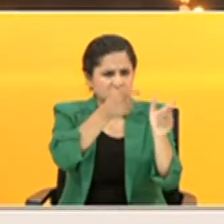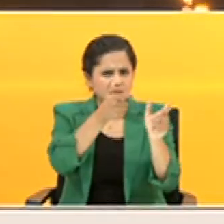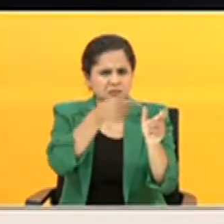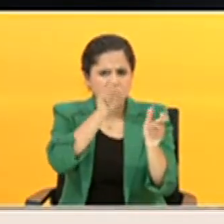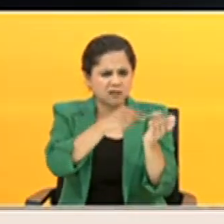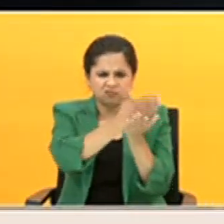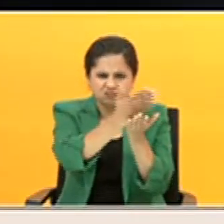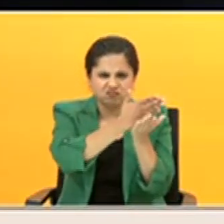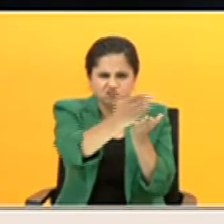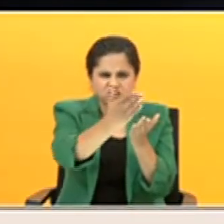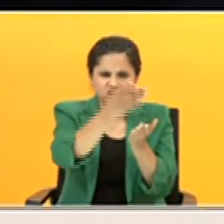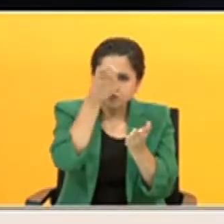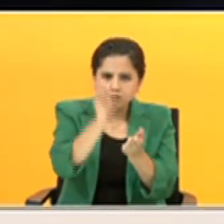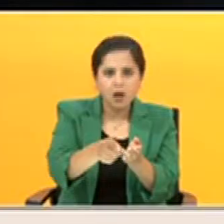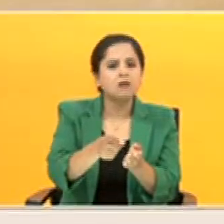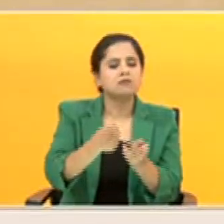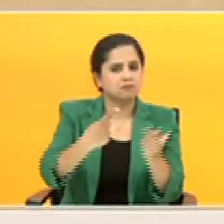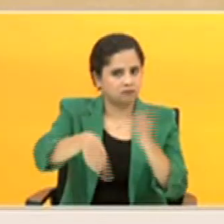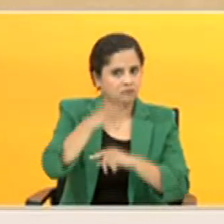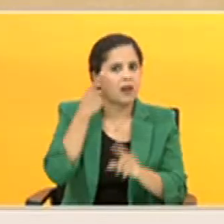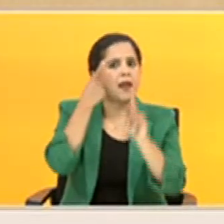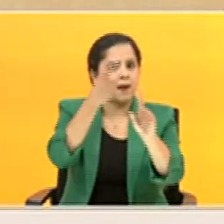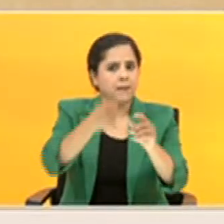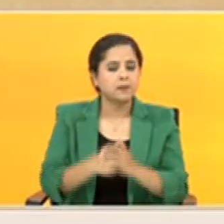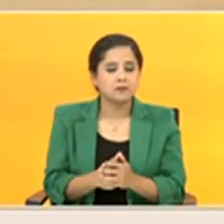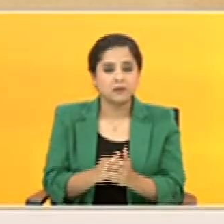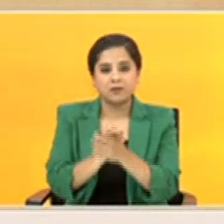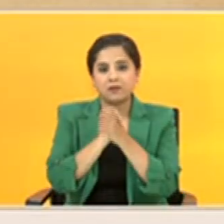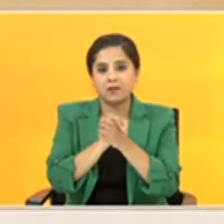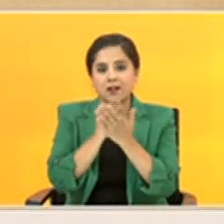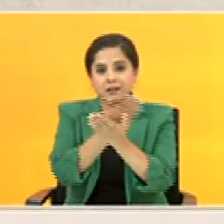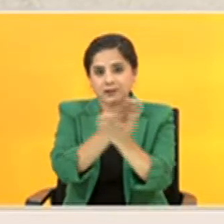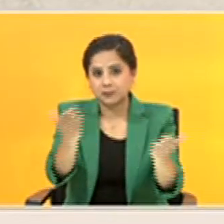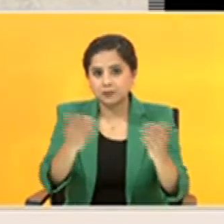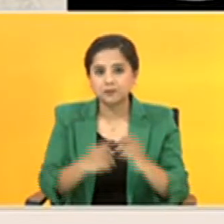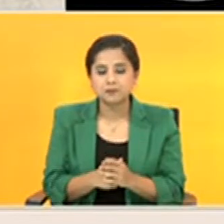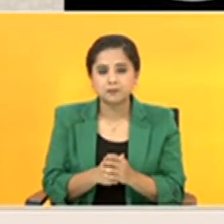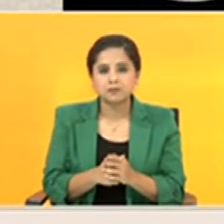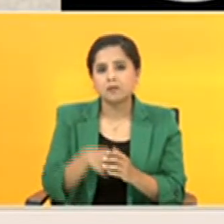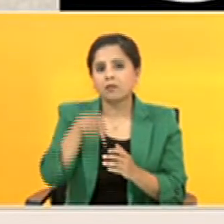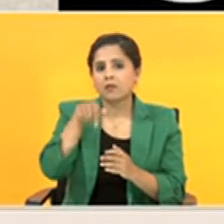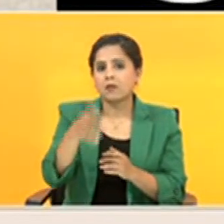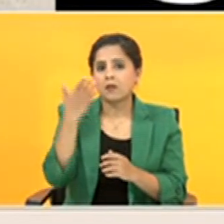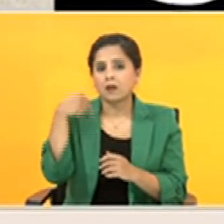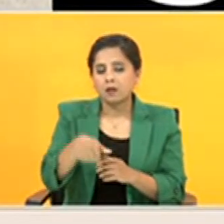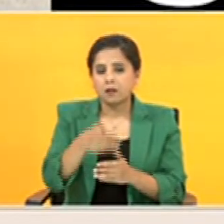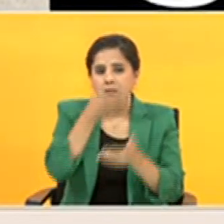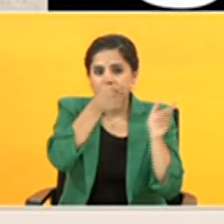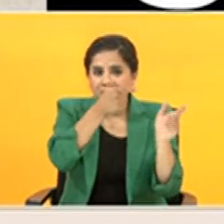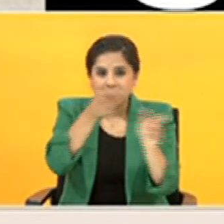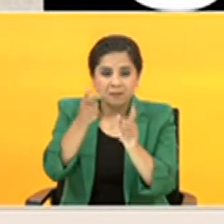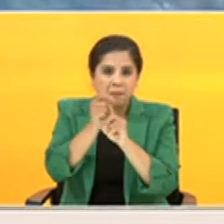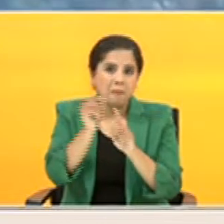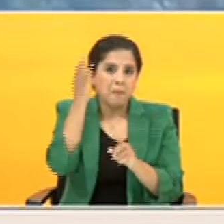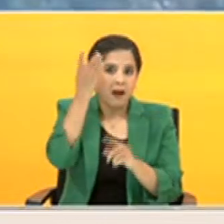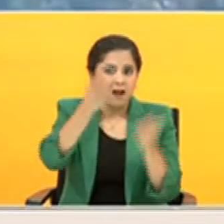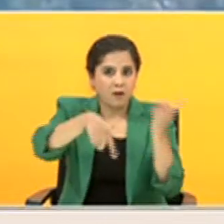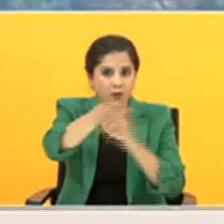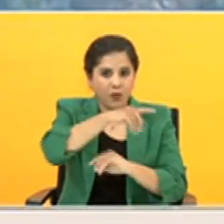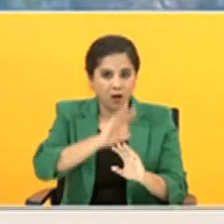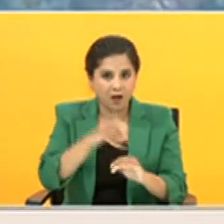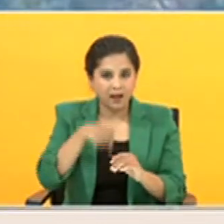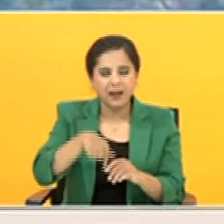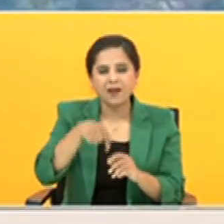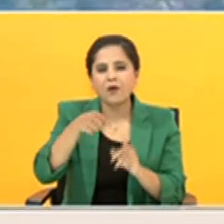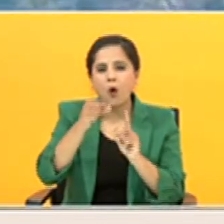खत्म करना ही है। साथियों, ऑपरेशन सिंदूर के दौरान हमारी